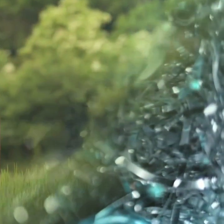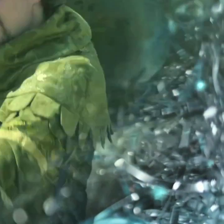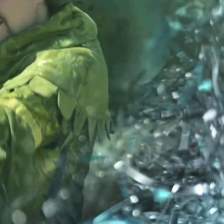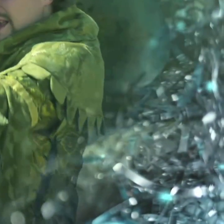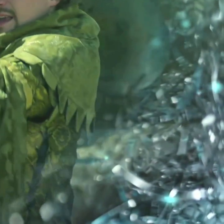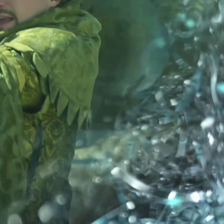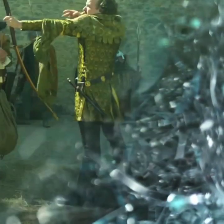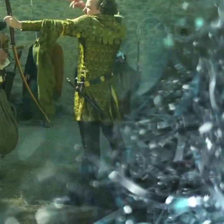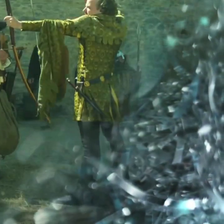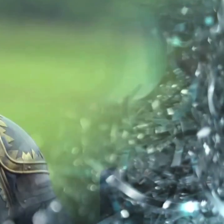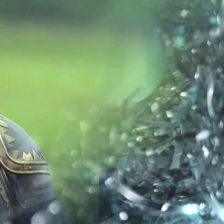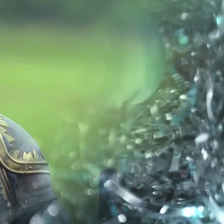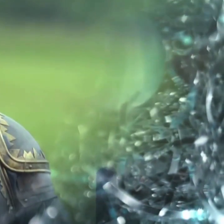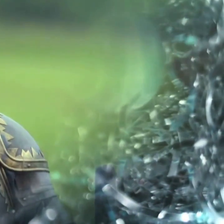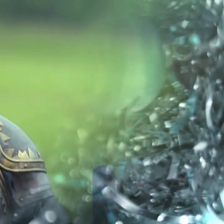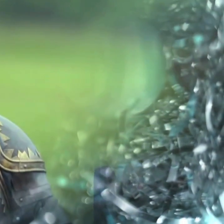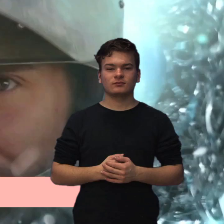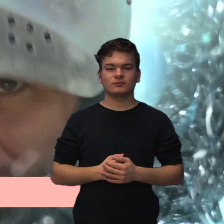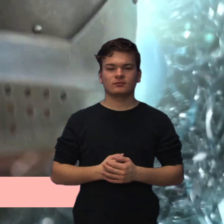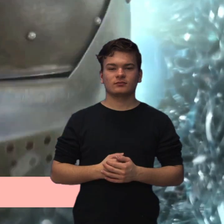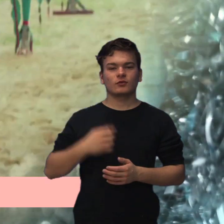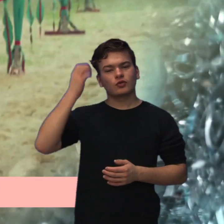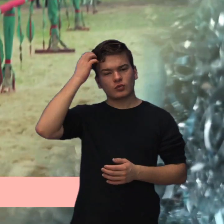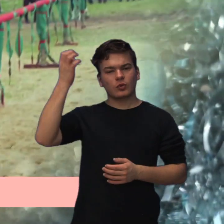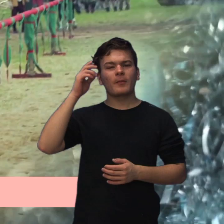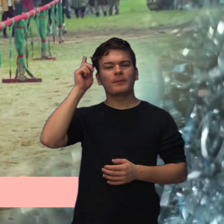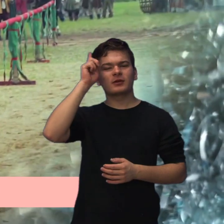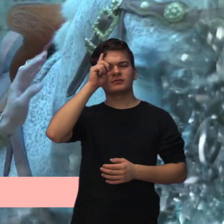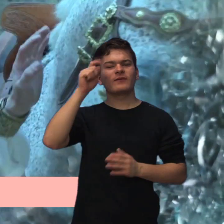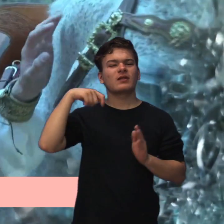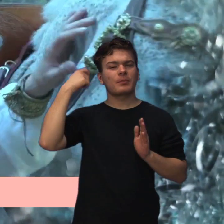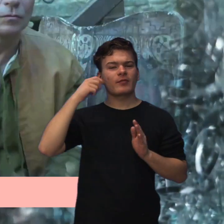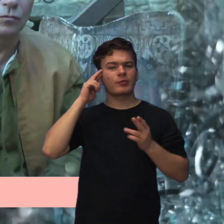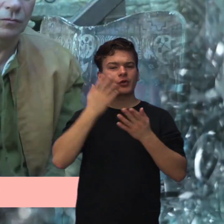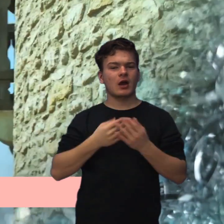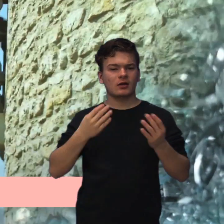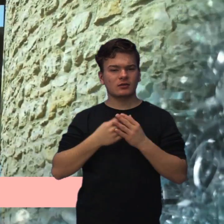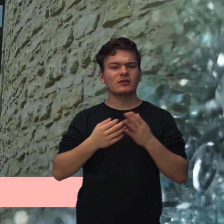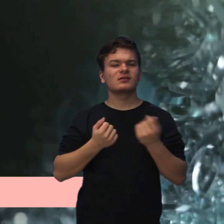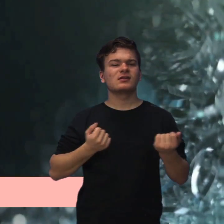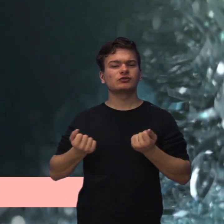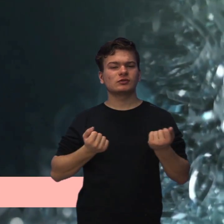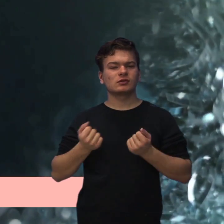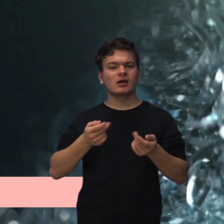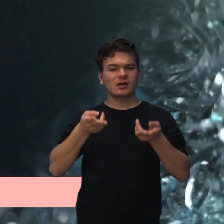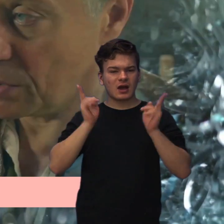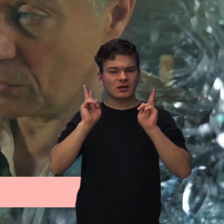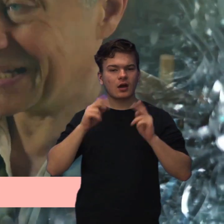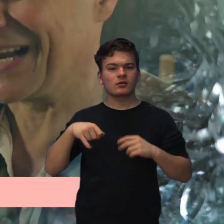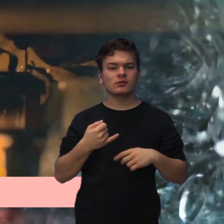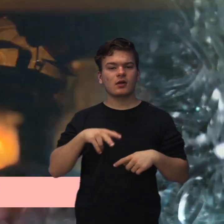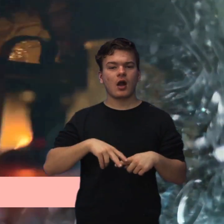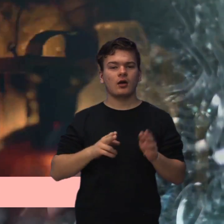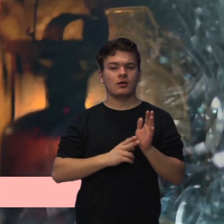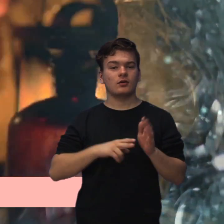Než mít bratra falešníka Mě vždycky trápilo, že mi ten průn závidíš Úplně nejlepší by